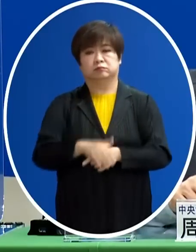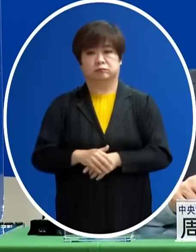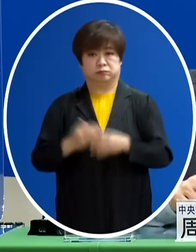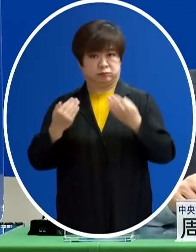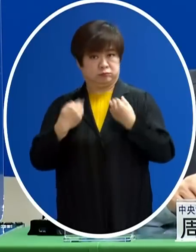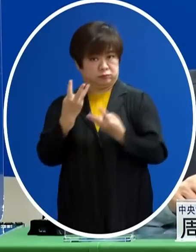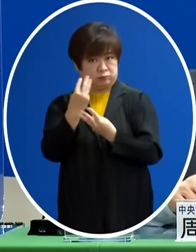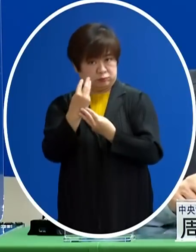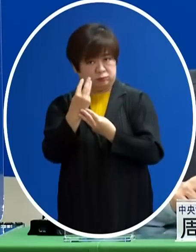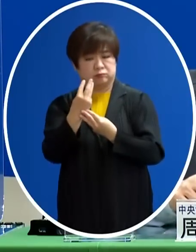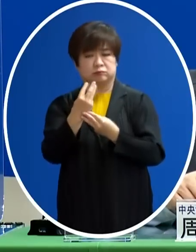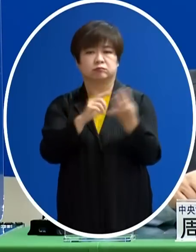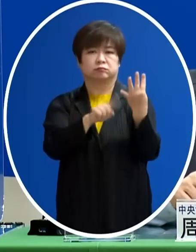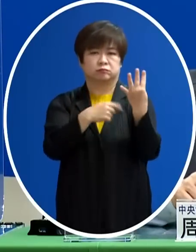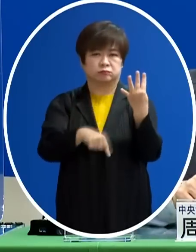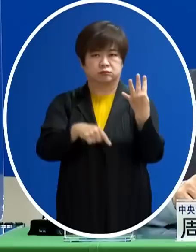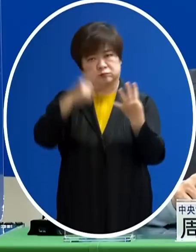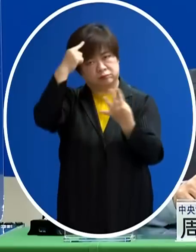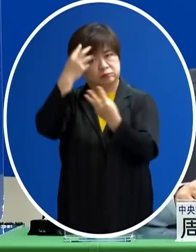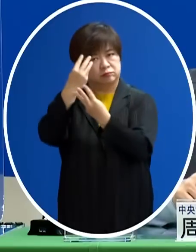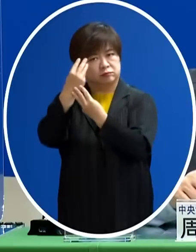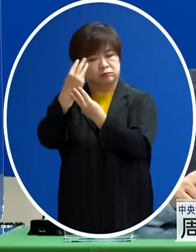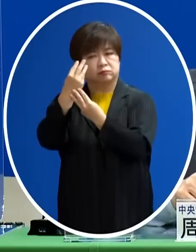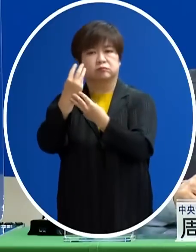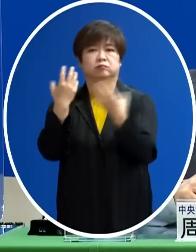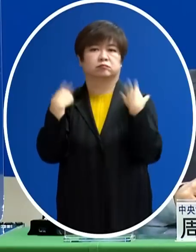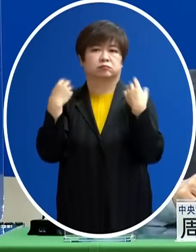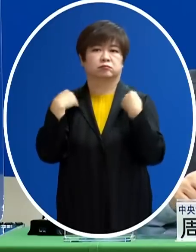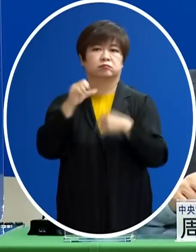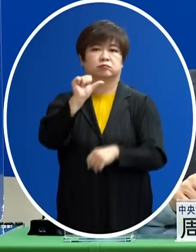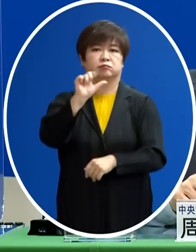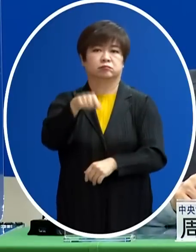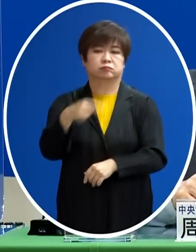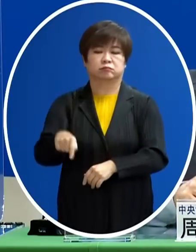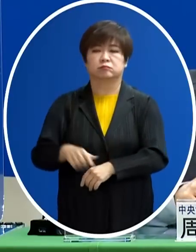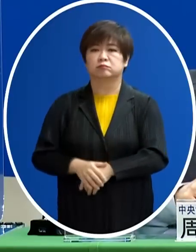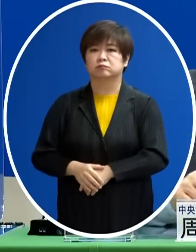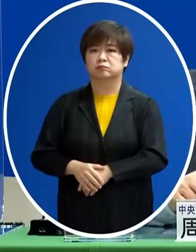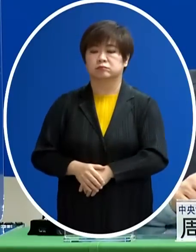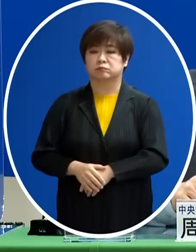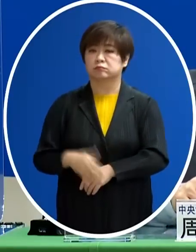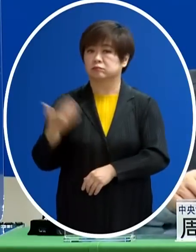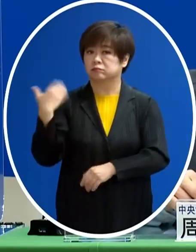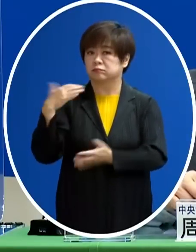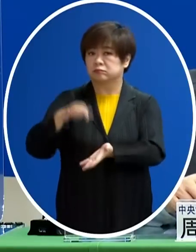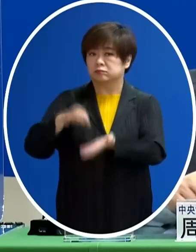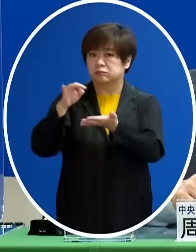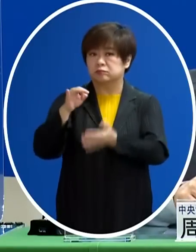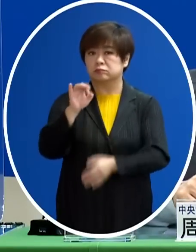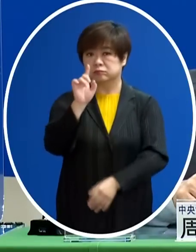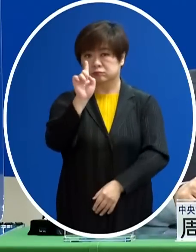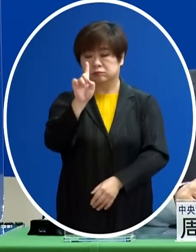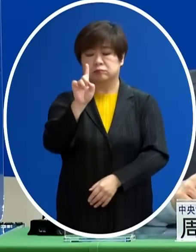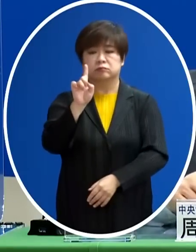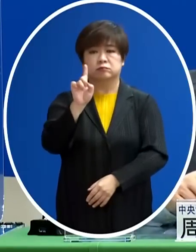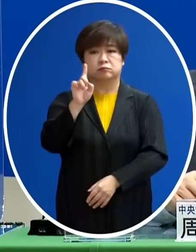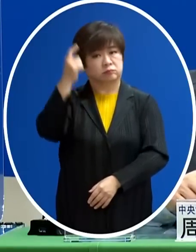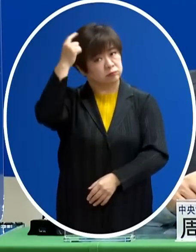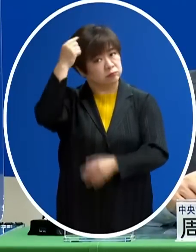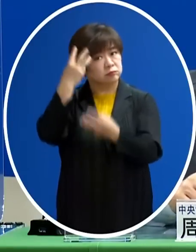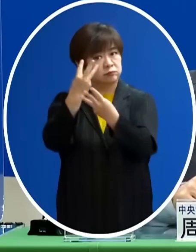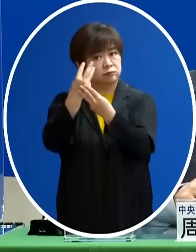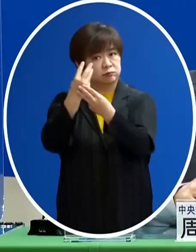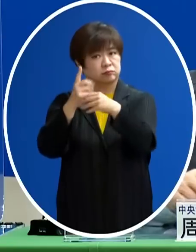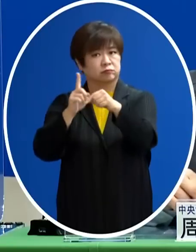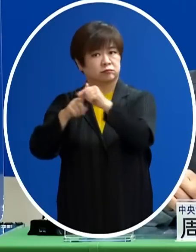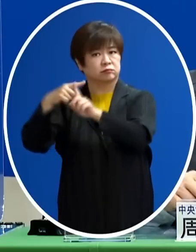肺炎的部分是占4位，那脑炎的部分仍然是维持5位哈。那我们先前有提到有一位这个脑炎的